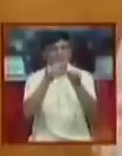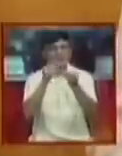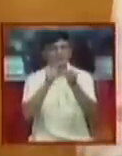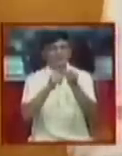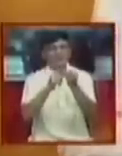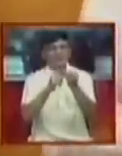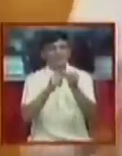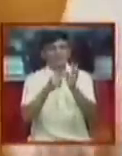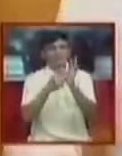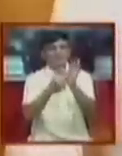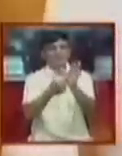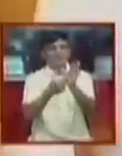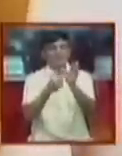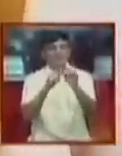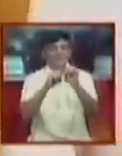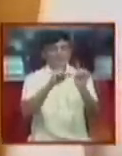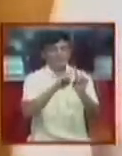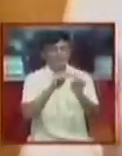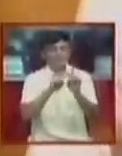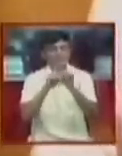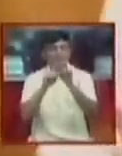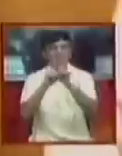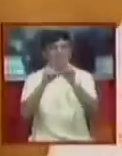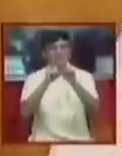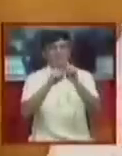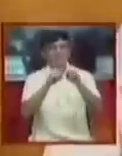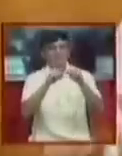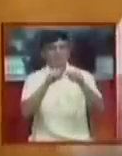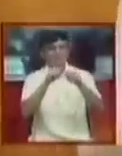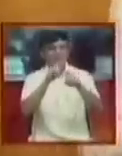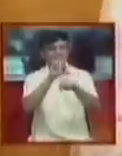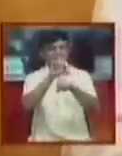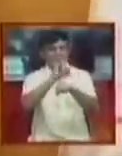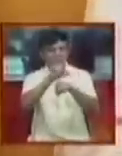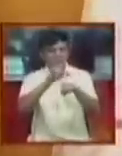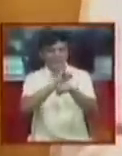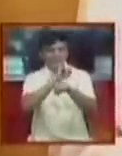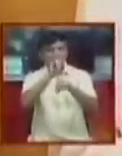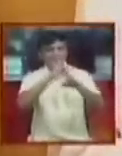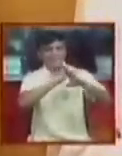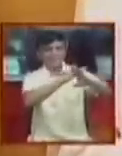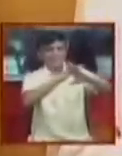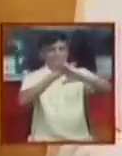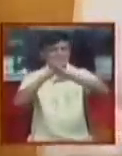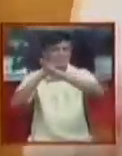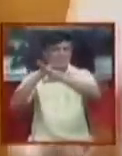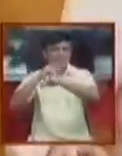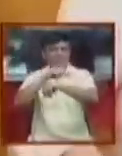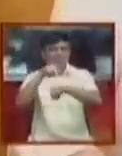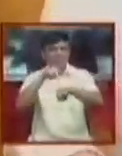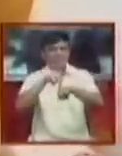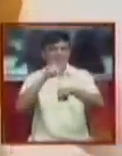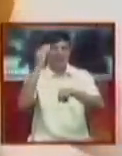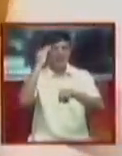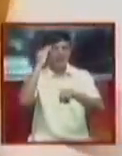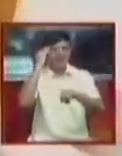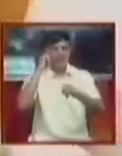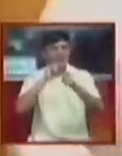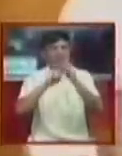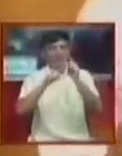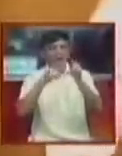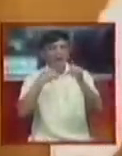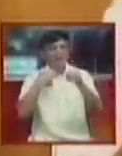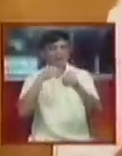ang pagbanman sa ating mga baybayin sa ilalim ng itatayong Coast Watch Center ng Pilipinas. Nagkakanvas na rin po ang